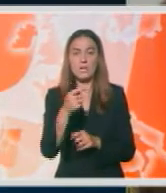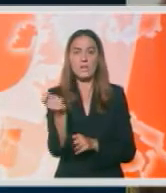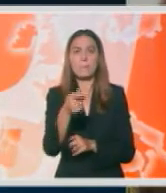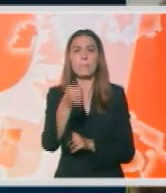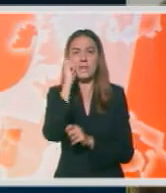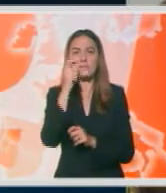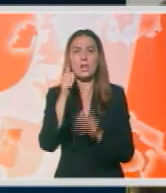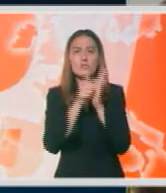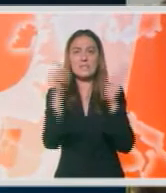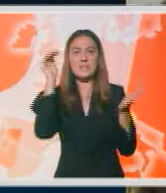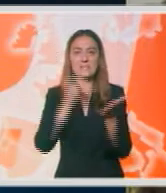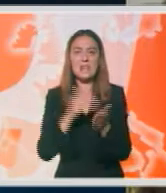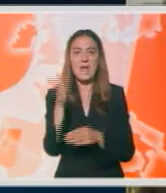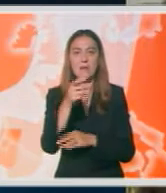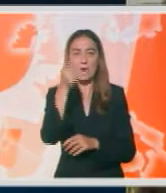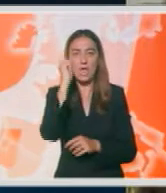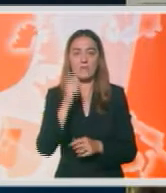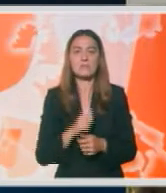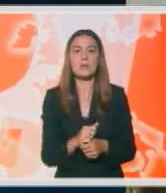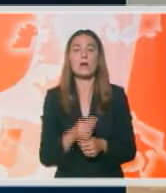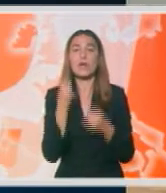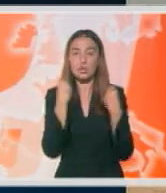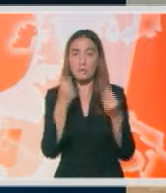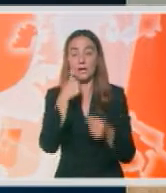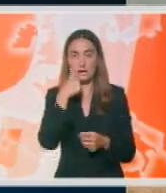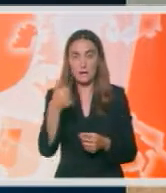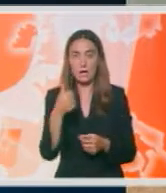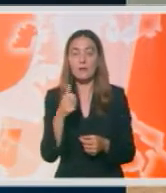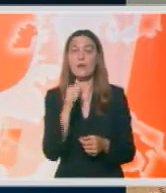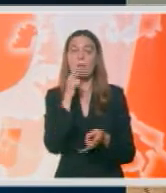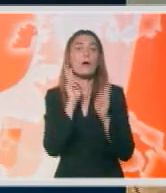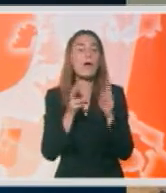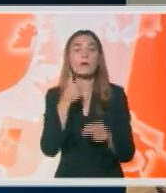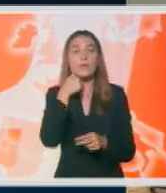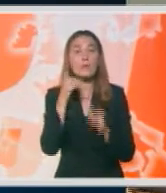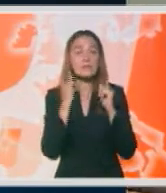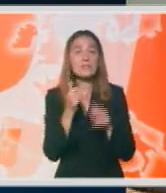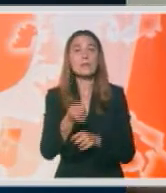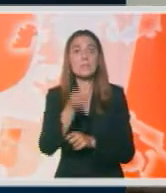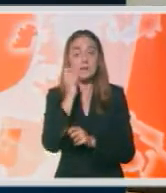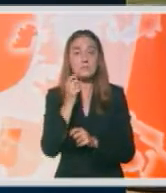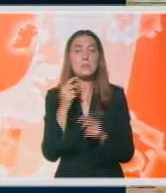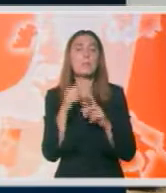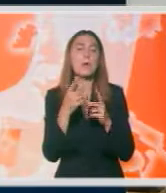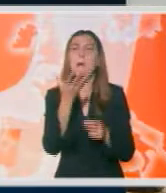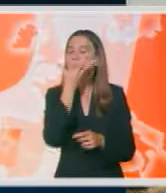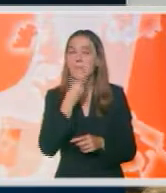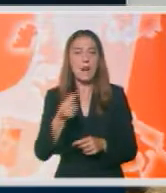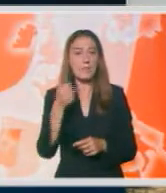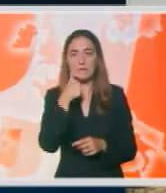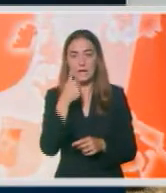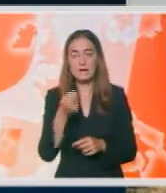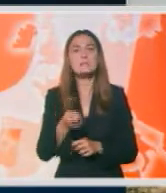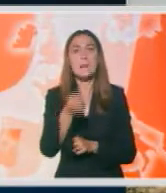pecalo 16.000 ribolovaca. Dobar dan. I kakav je danas dan za pecanje? Pa, prelep dan.